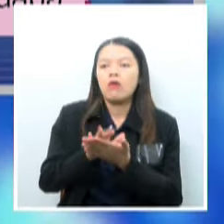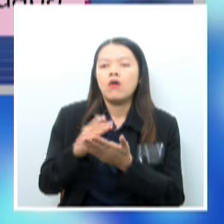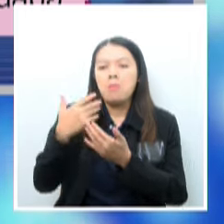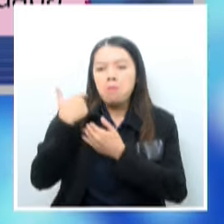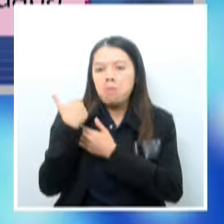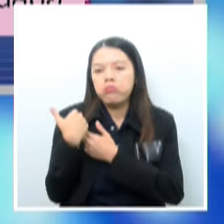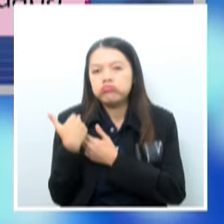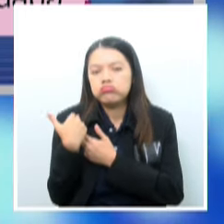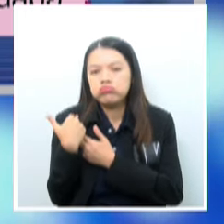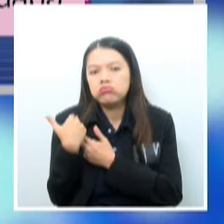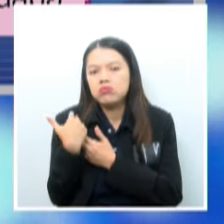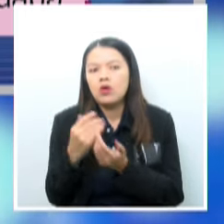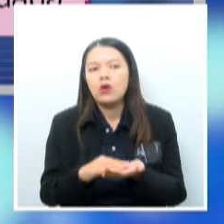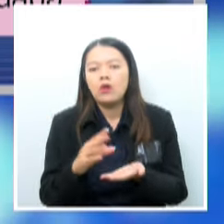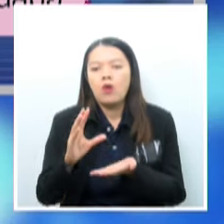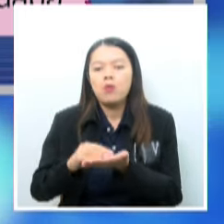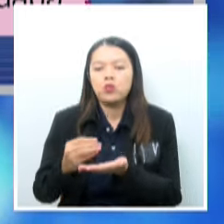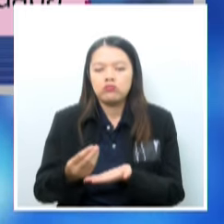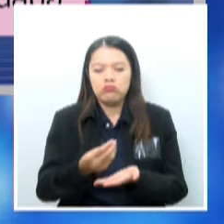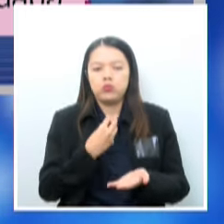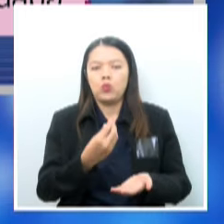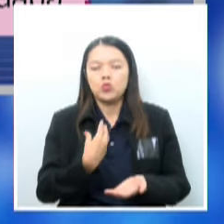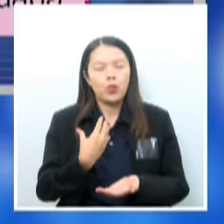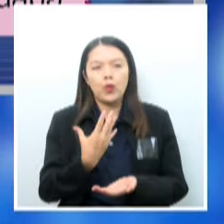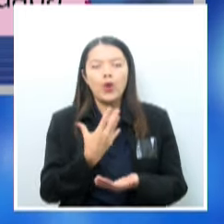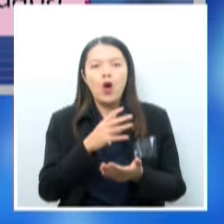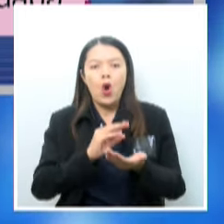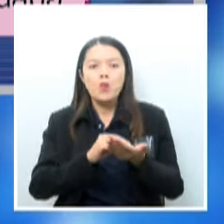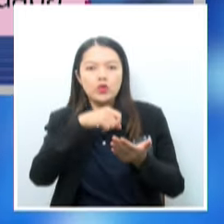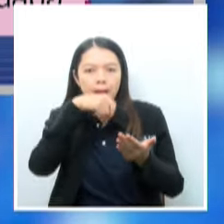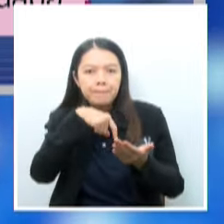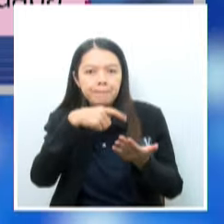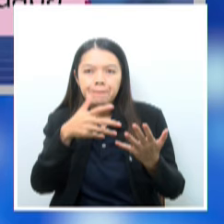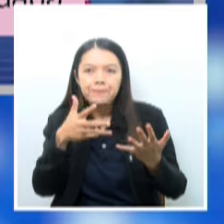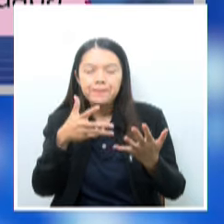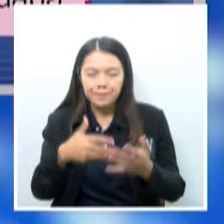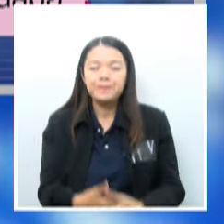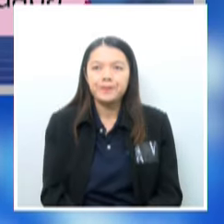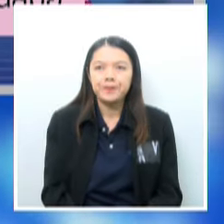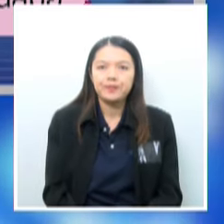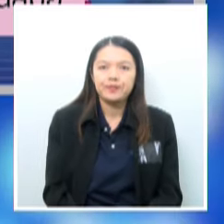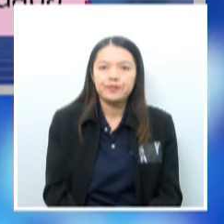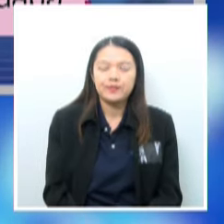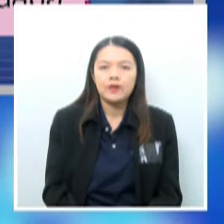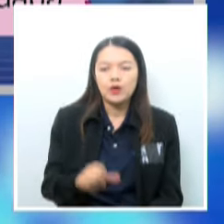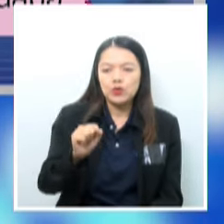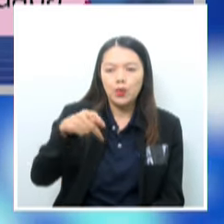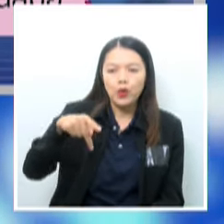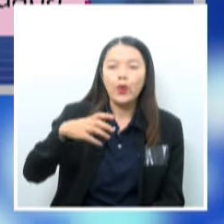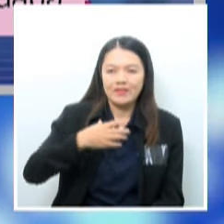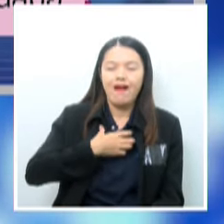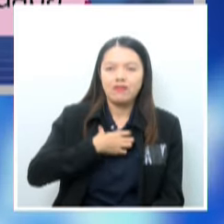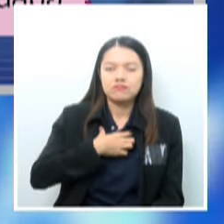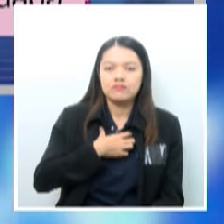ระในการส่งข้อมูลให้เราเพราะว่ามันจะไม่ซ้ำซ้อนซ้ำซากนะครับเหมือนที่สปท.ต้องการนะครับซึ่ง